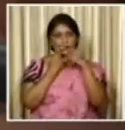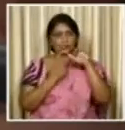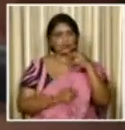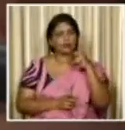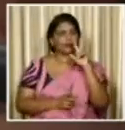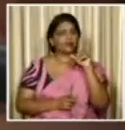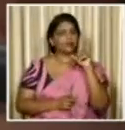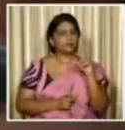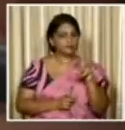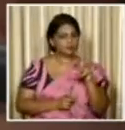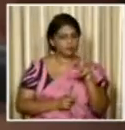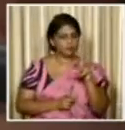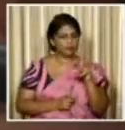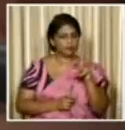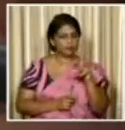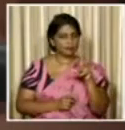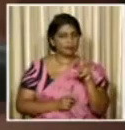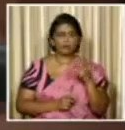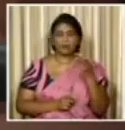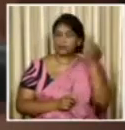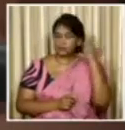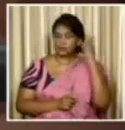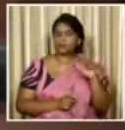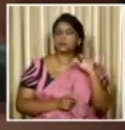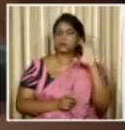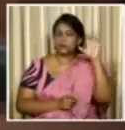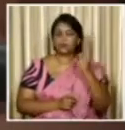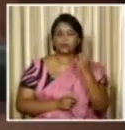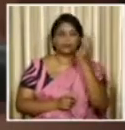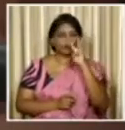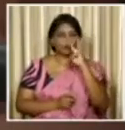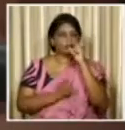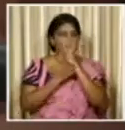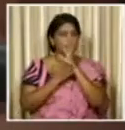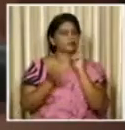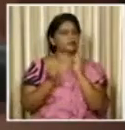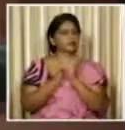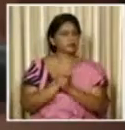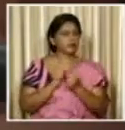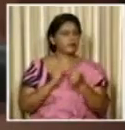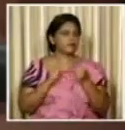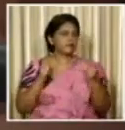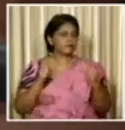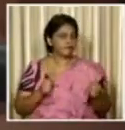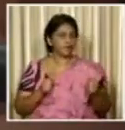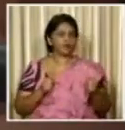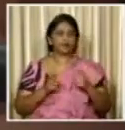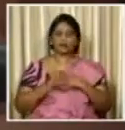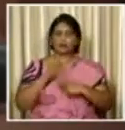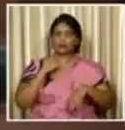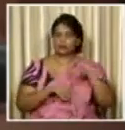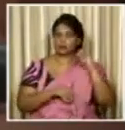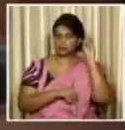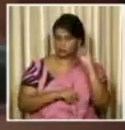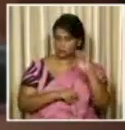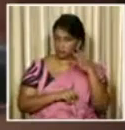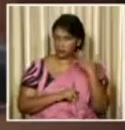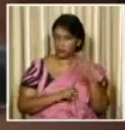1987 දී ඒ වෙලාවේදී ගෙනෙන ලද 13 වෙනි සංශෝධනයට විරුද්ධව ඡන්දේ ප්‍රකාශරපත්